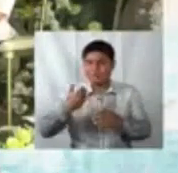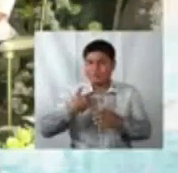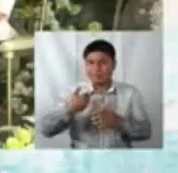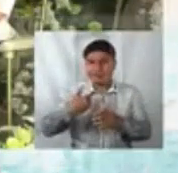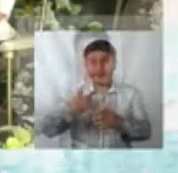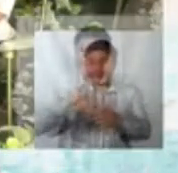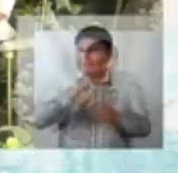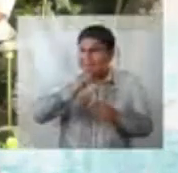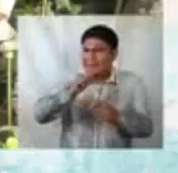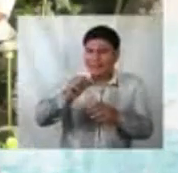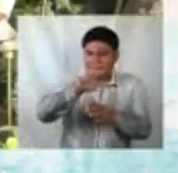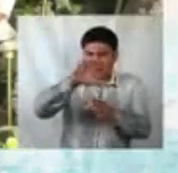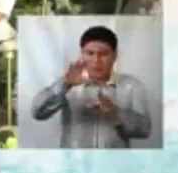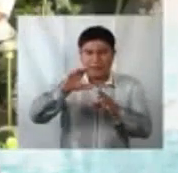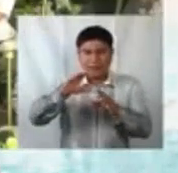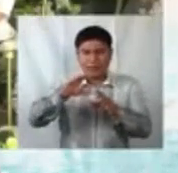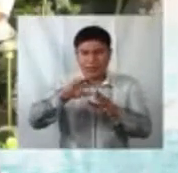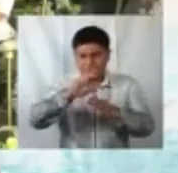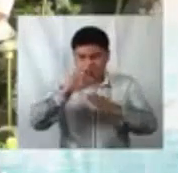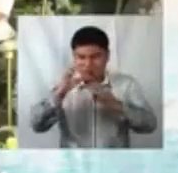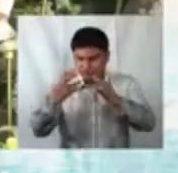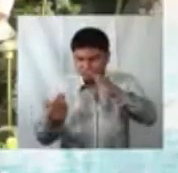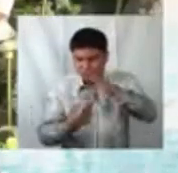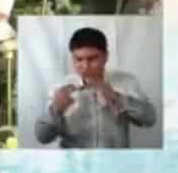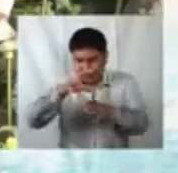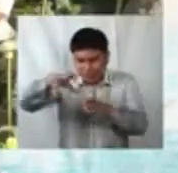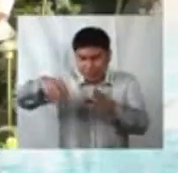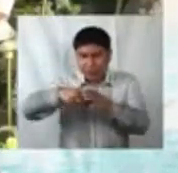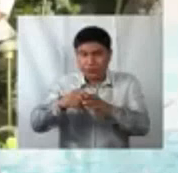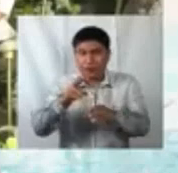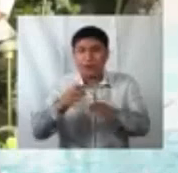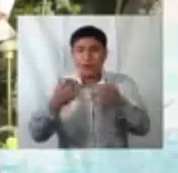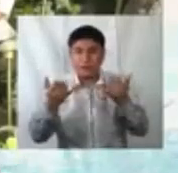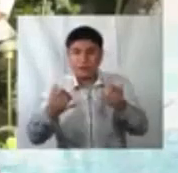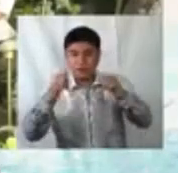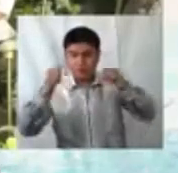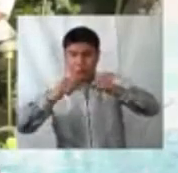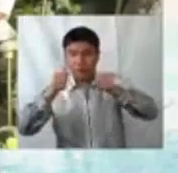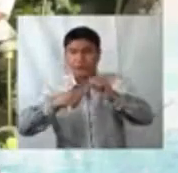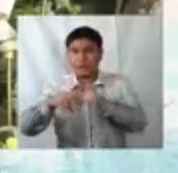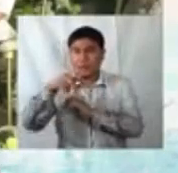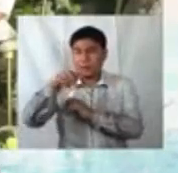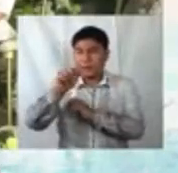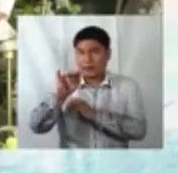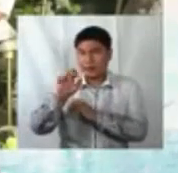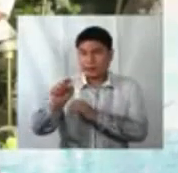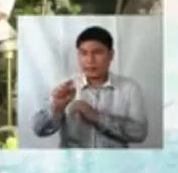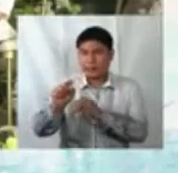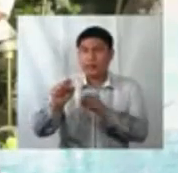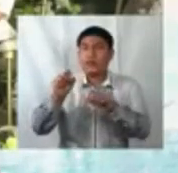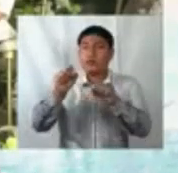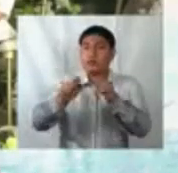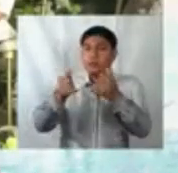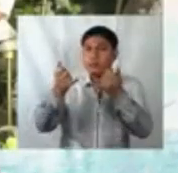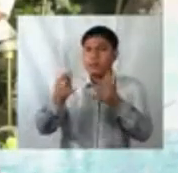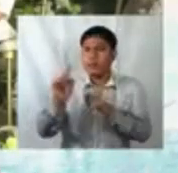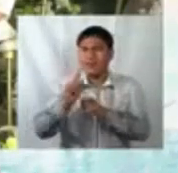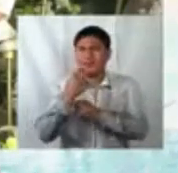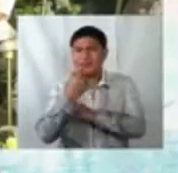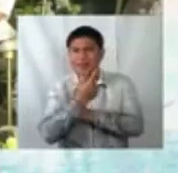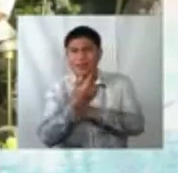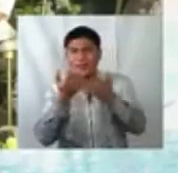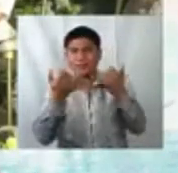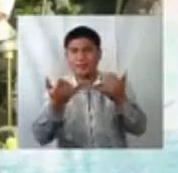So, sinasabi lang nila yun dahil sa Treaty of Paris na hindi natin tinikilala. Kaya, anong sinasabi natin dito?